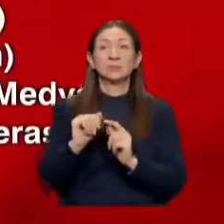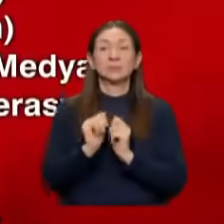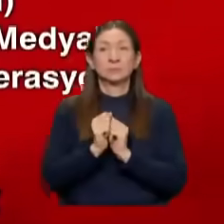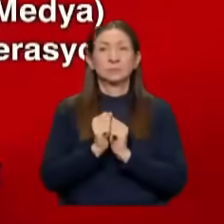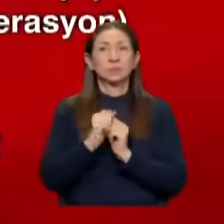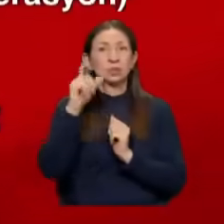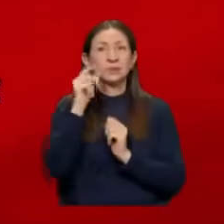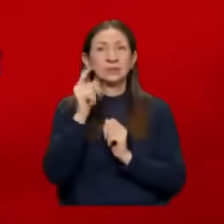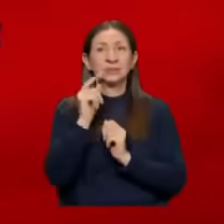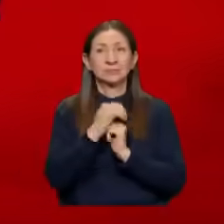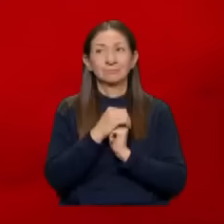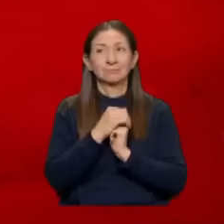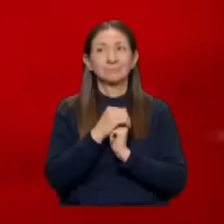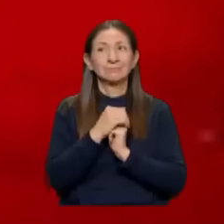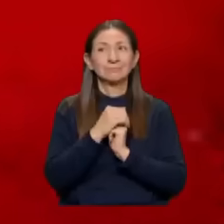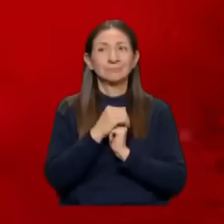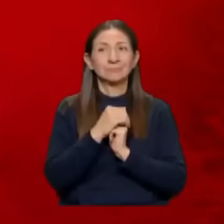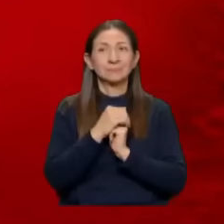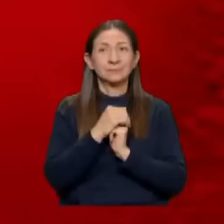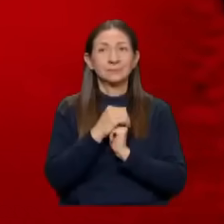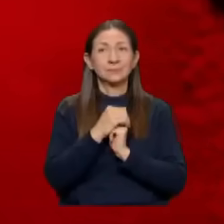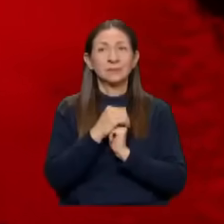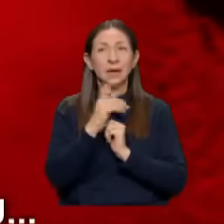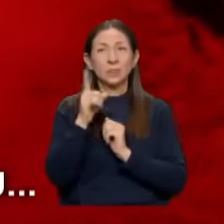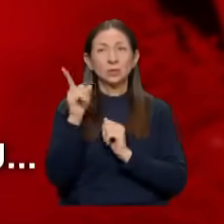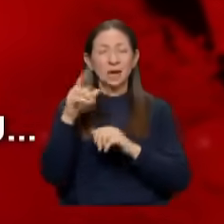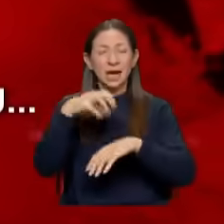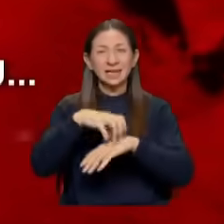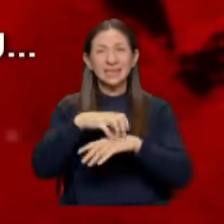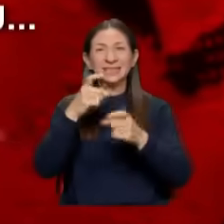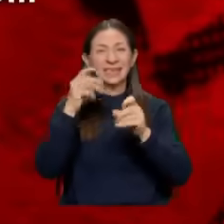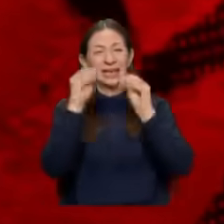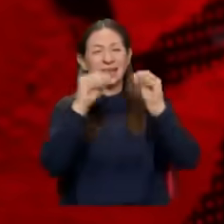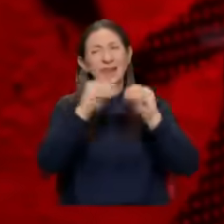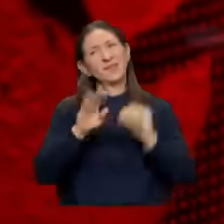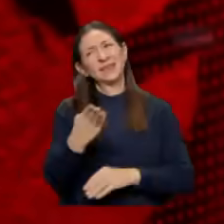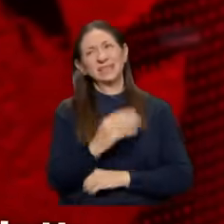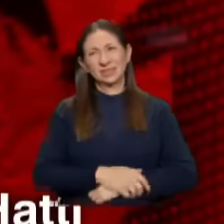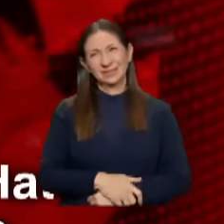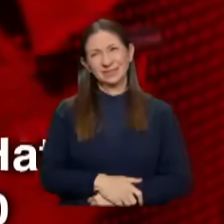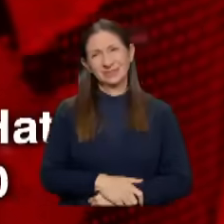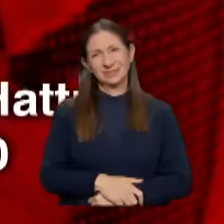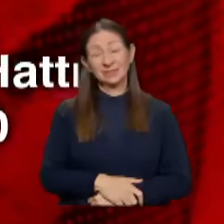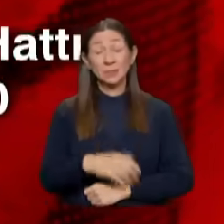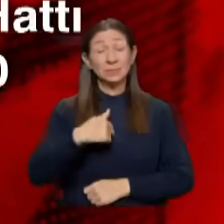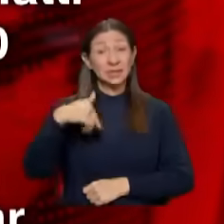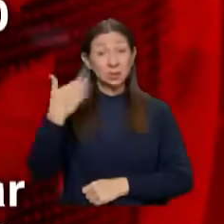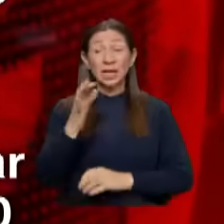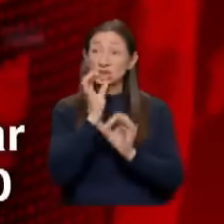endaksi. Sedümese kaliteres meres. Ama şu adaları silahlandırmaktan da vazgeçin.